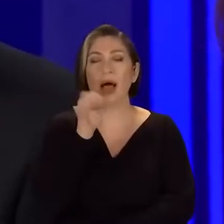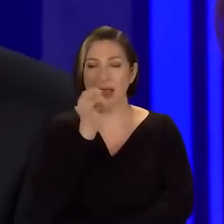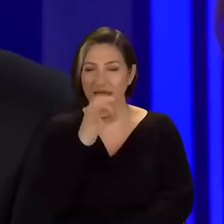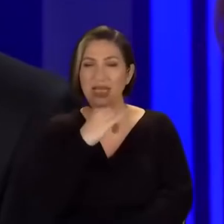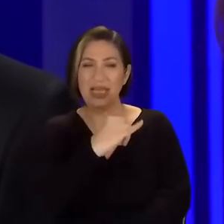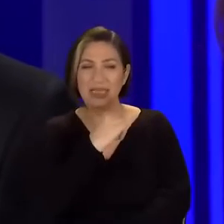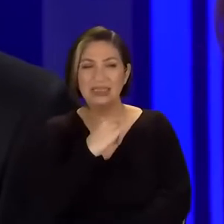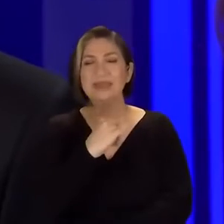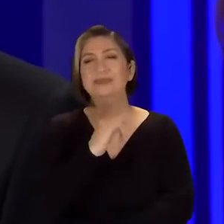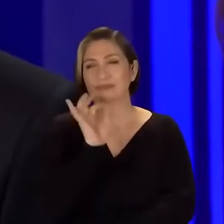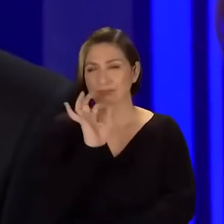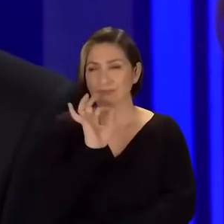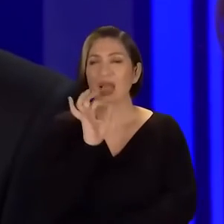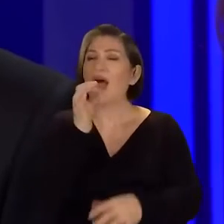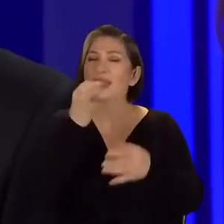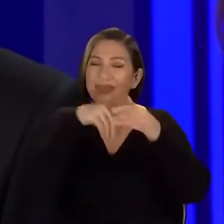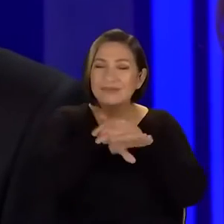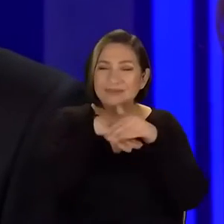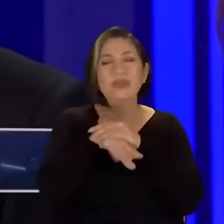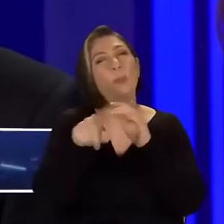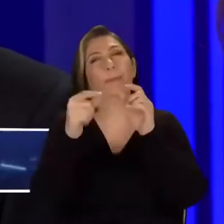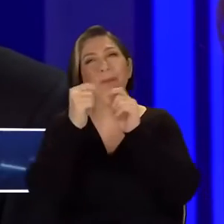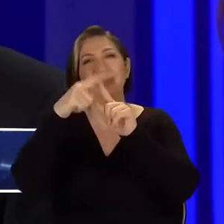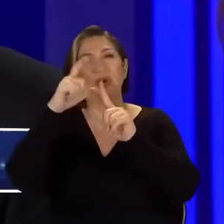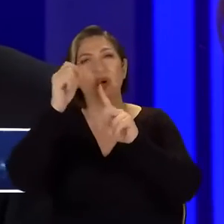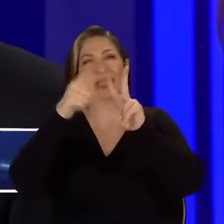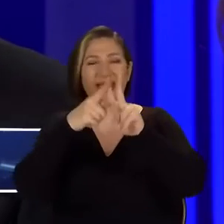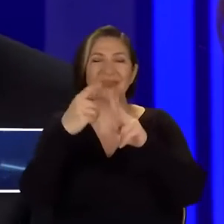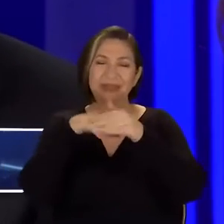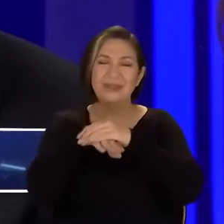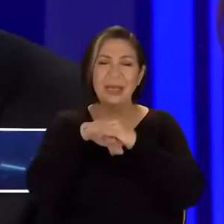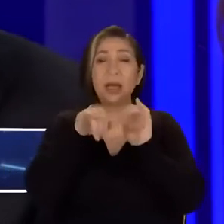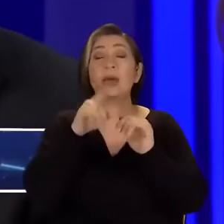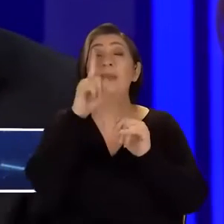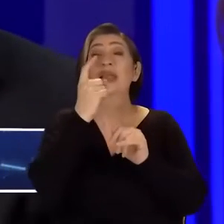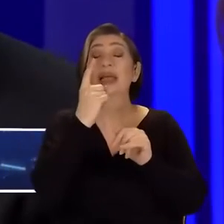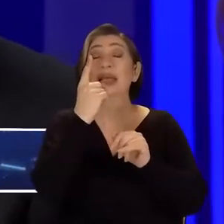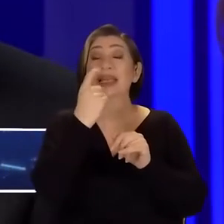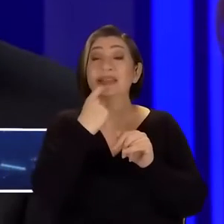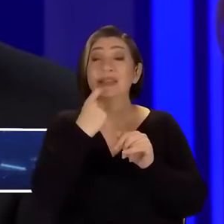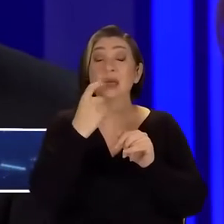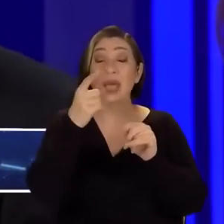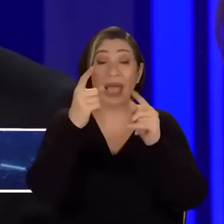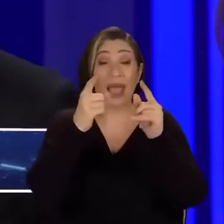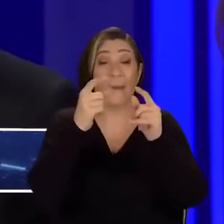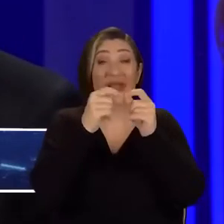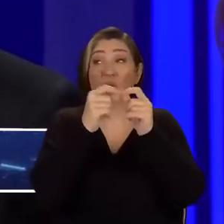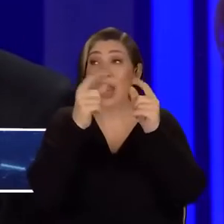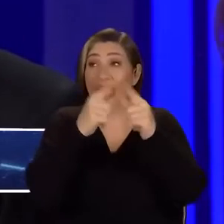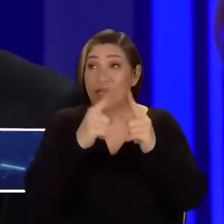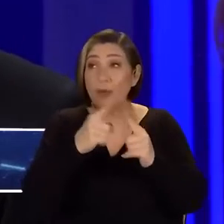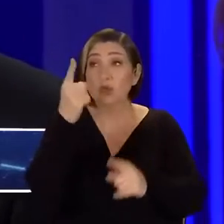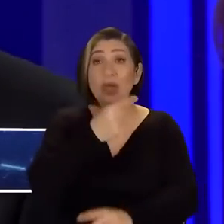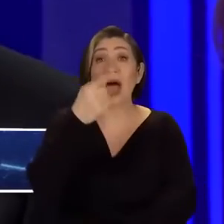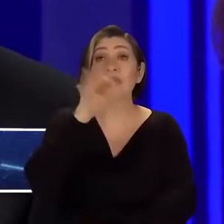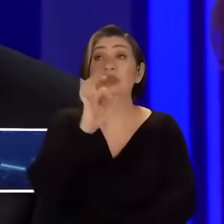bir değer saklama aracına daha yakın. Şu anda son bir yılda Bitcoin hesaplarının %60'ı hiç hareket etmedi.